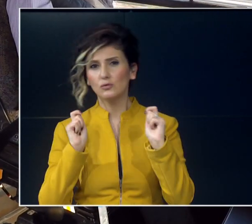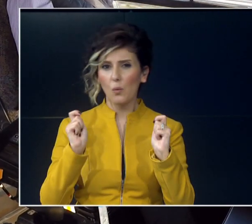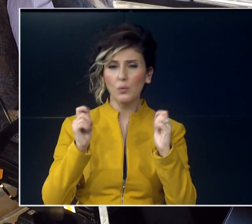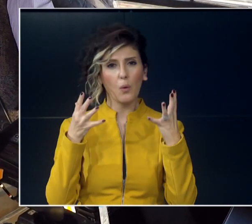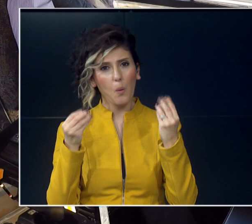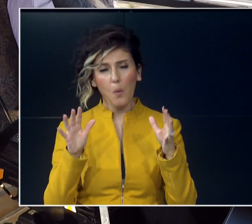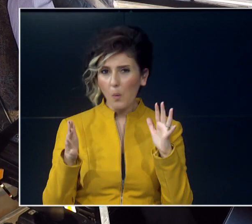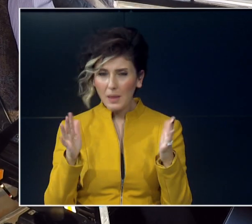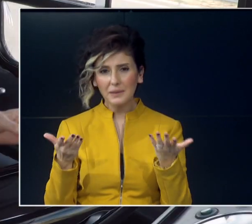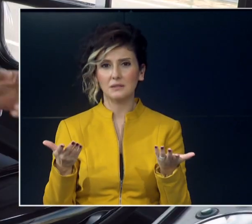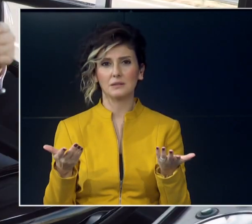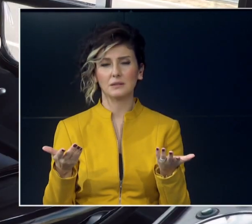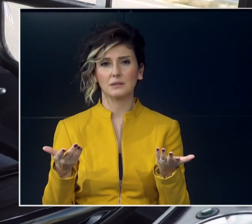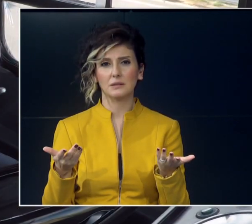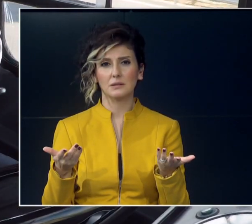zorluklar olabileceği